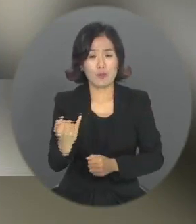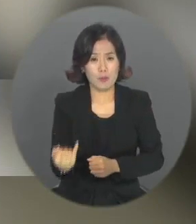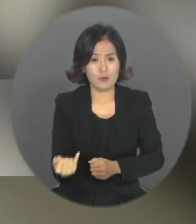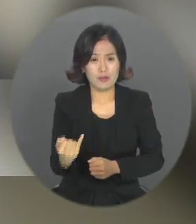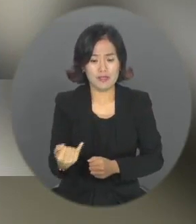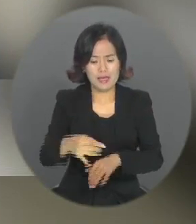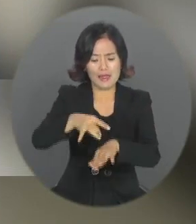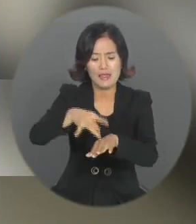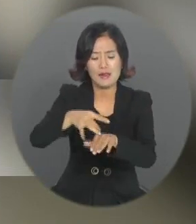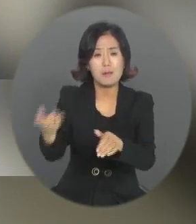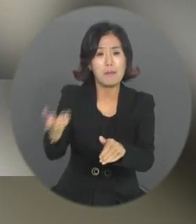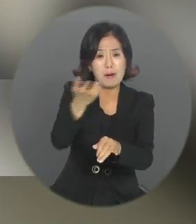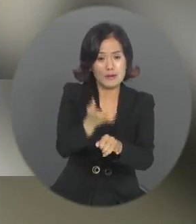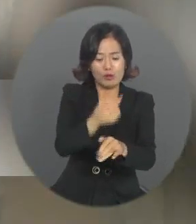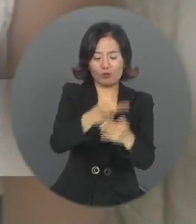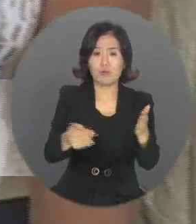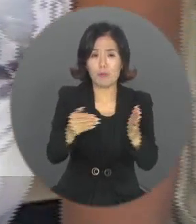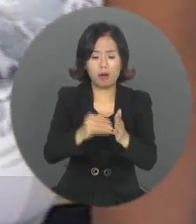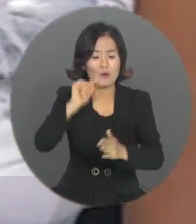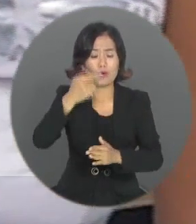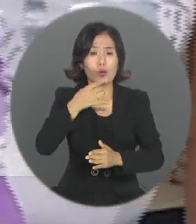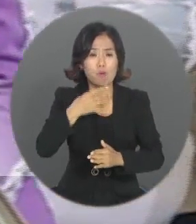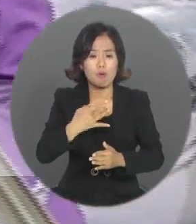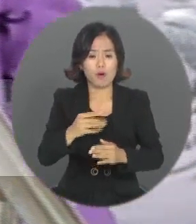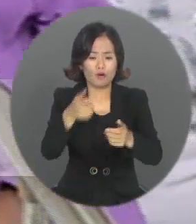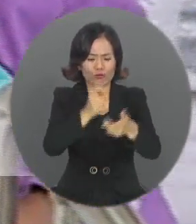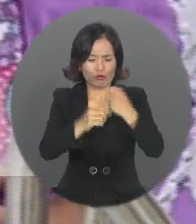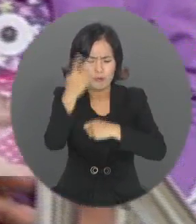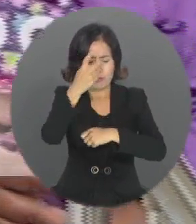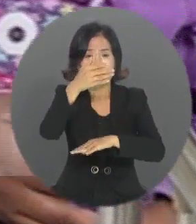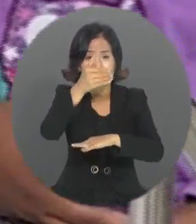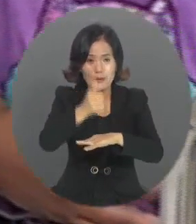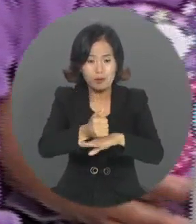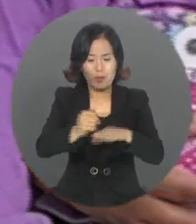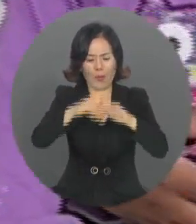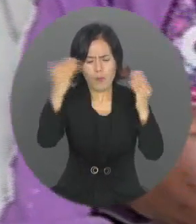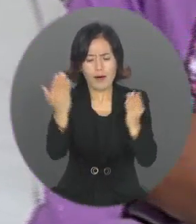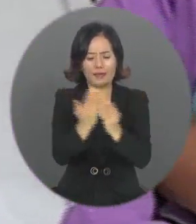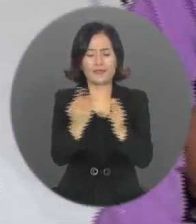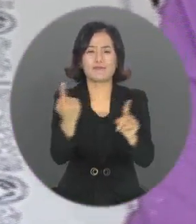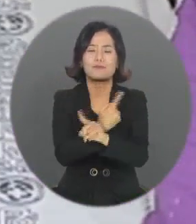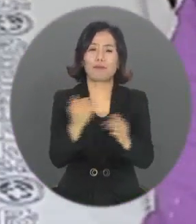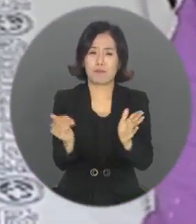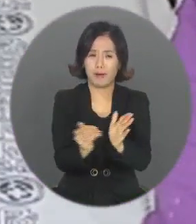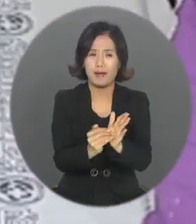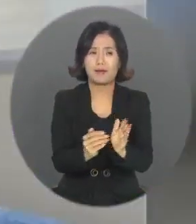소피아의 골수를 이식받아 수술을 마치고 6개월 동안 추적 관찰했는데 결국 완치 판정을